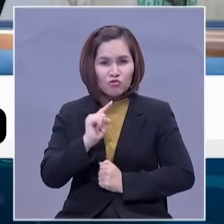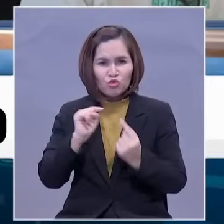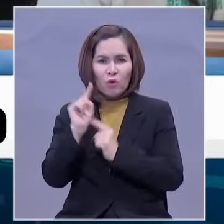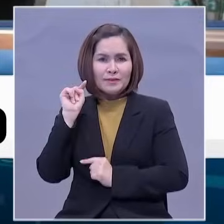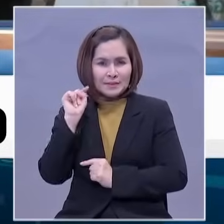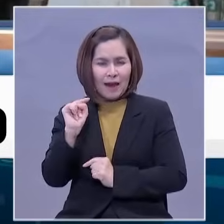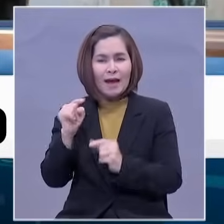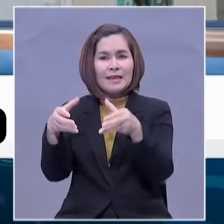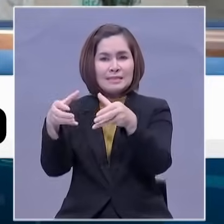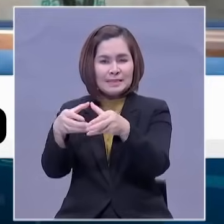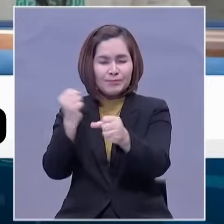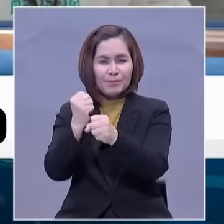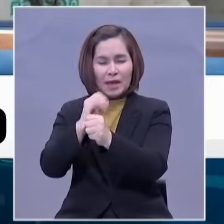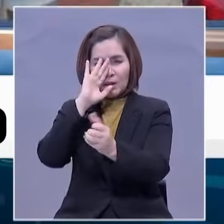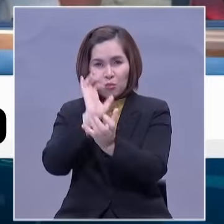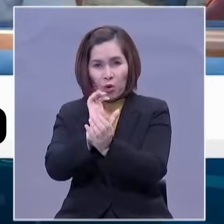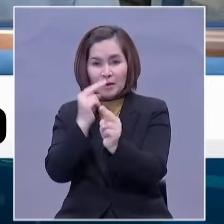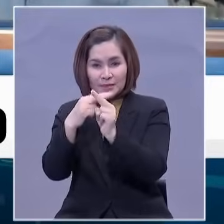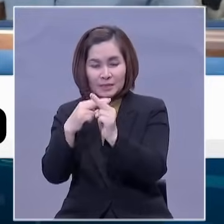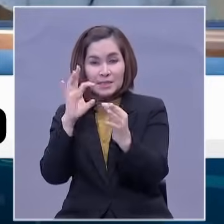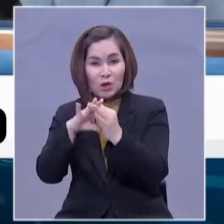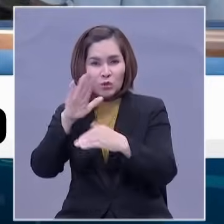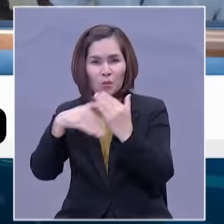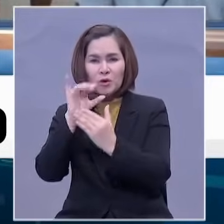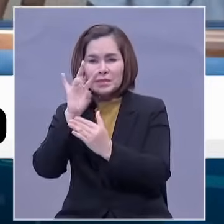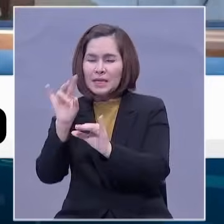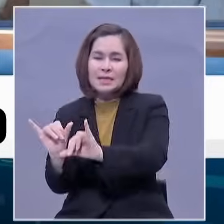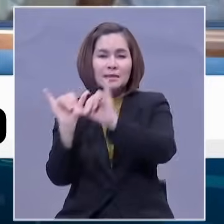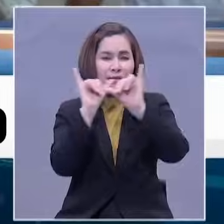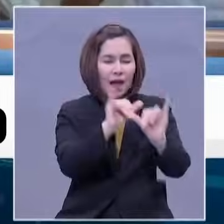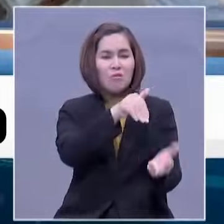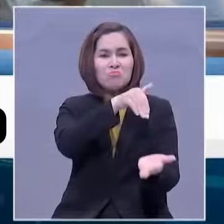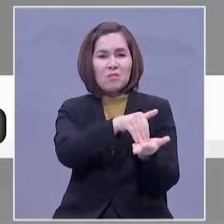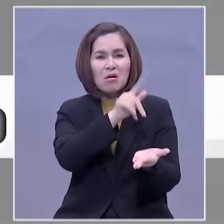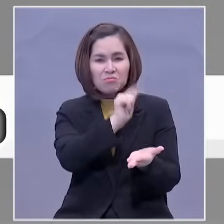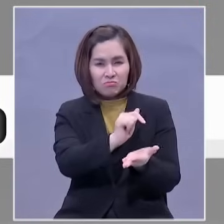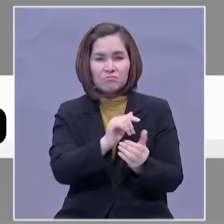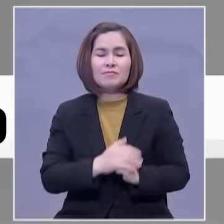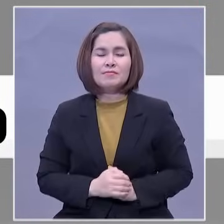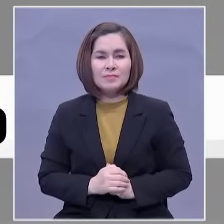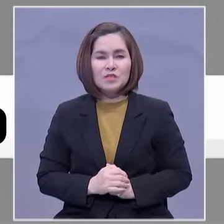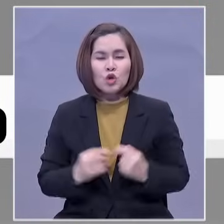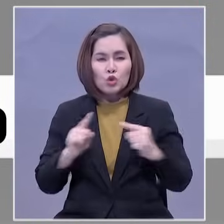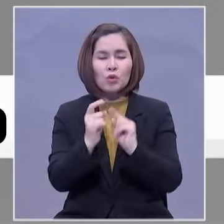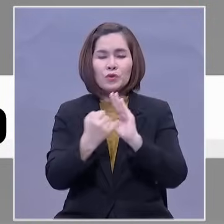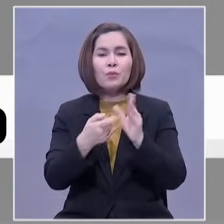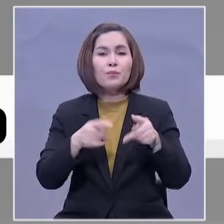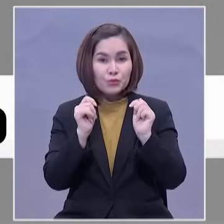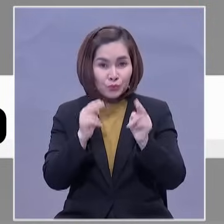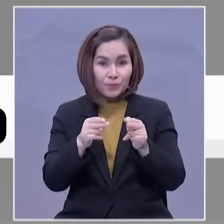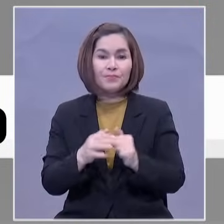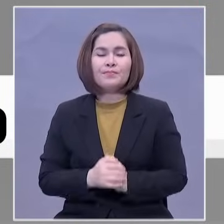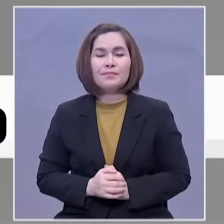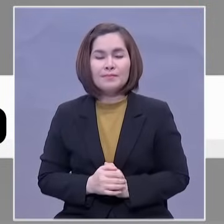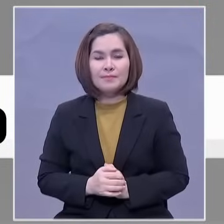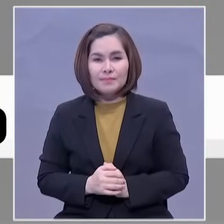กองสืบสวนปทุมธานีทั้ง 7นายเข้ามาช่วยราชการที่กองบังคับการตำรุพุธรจังหวัดปทุมธานีแล้วนะครับหลังจากนั้น